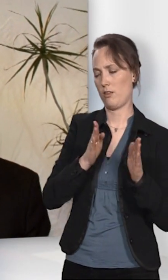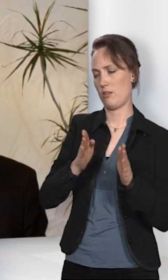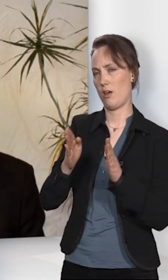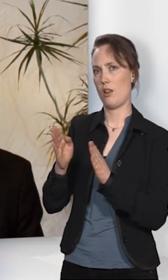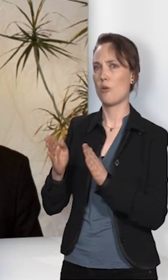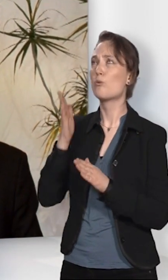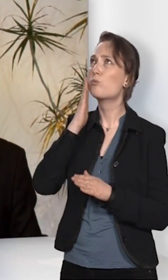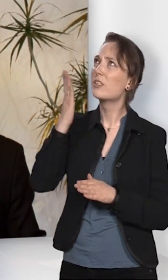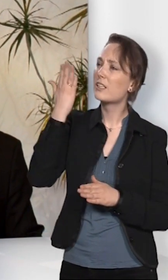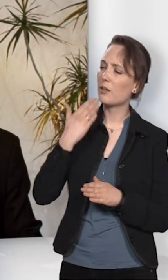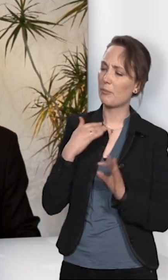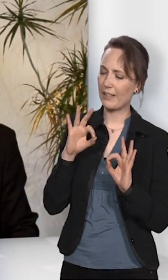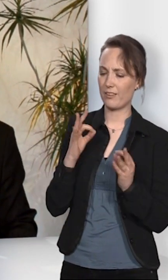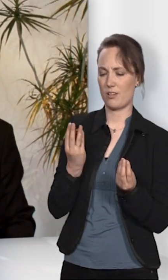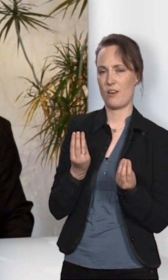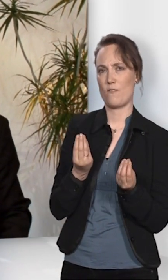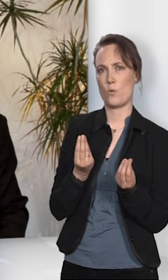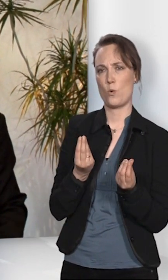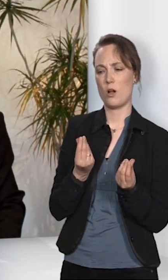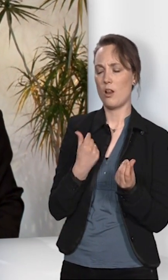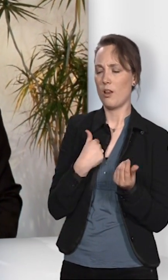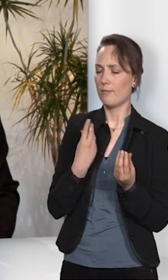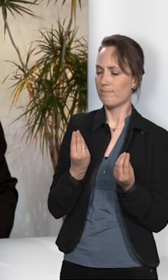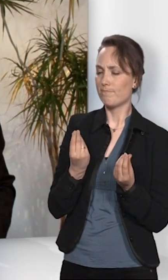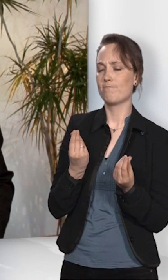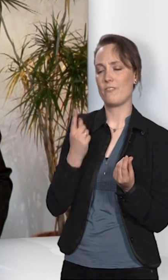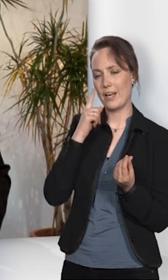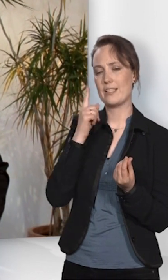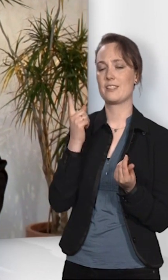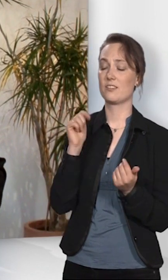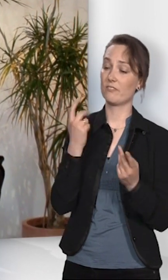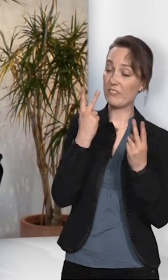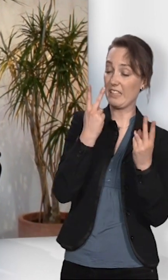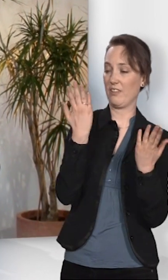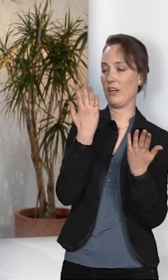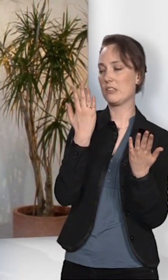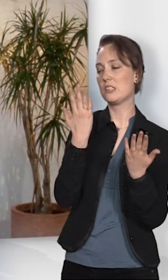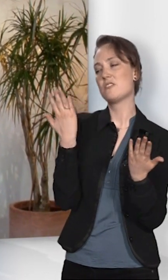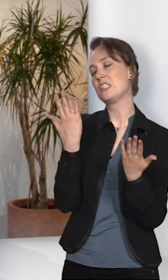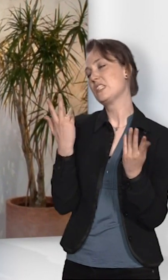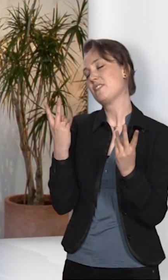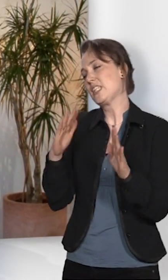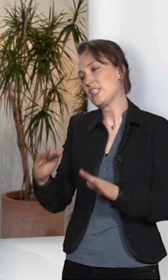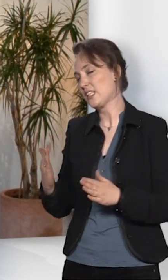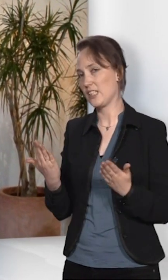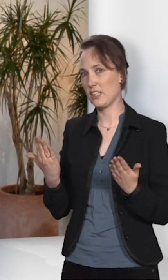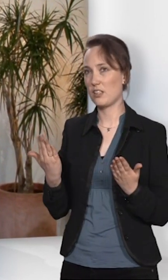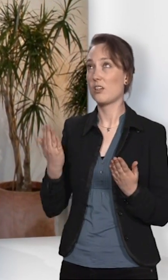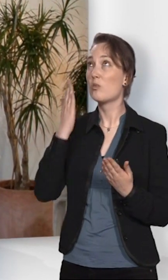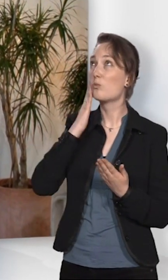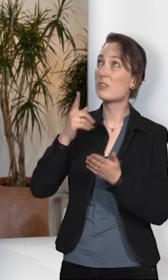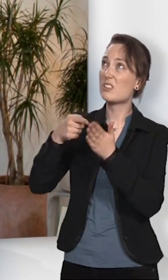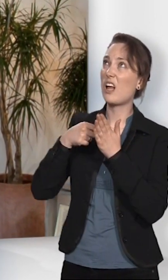das Fingerspitzengefühl, um herauszufinden, was erstrangig und was zweitrangig ist. Lass mich erkennen, dass Träumereien